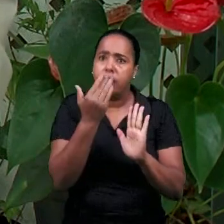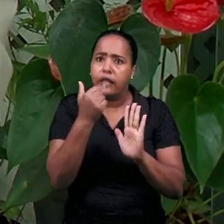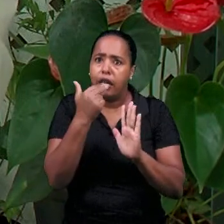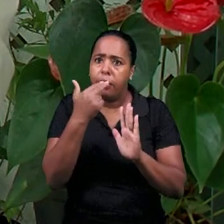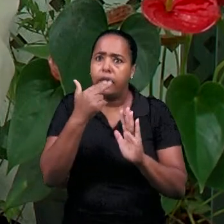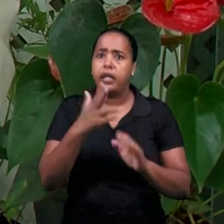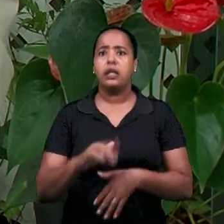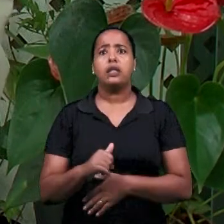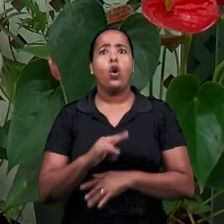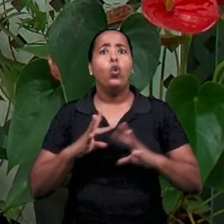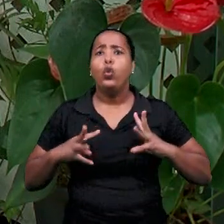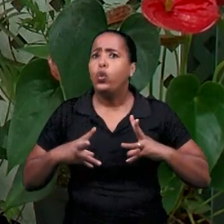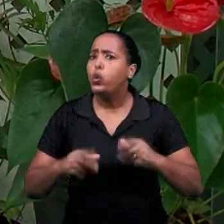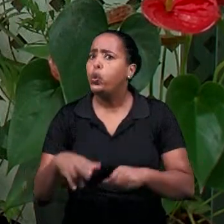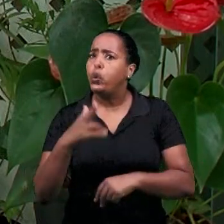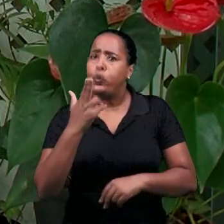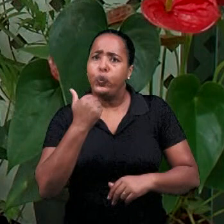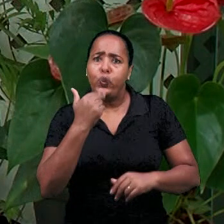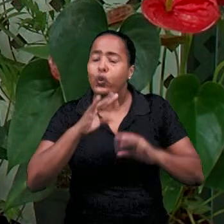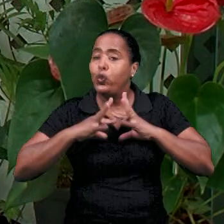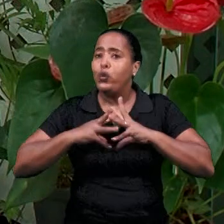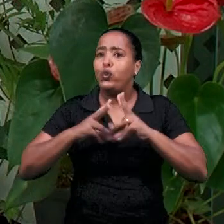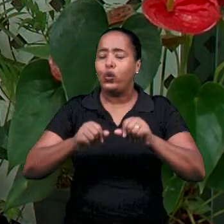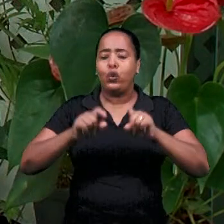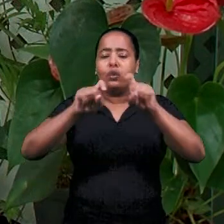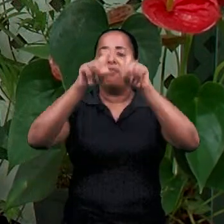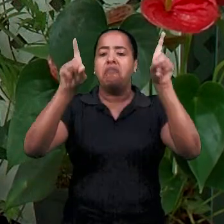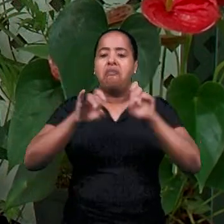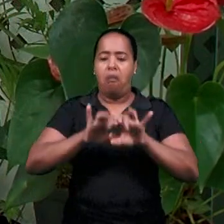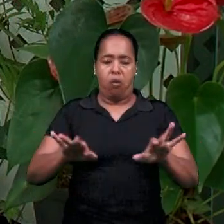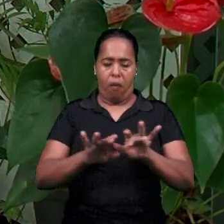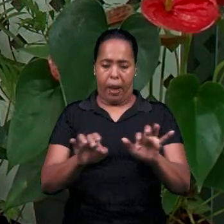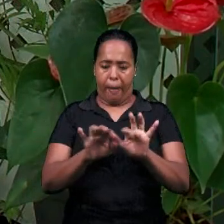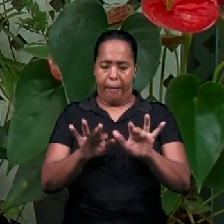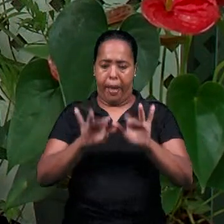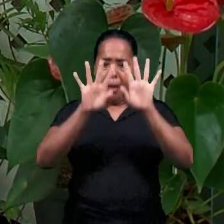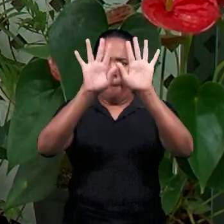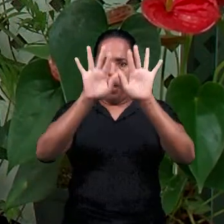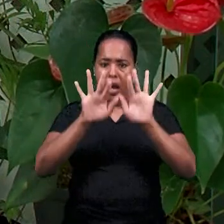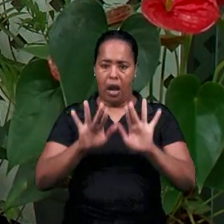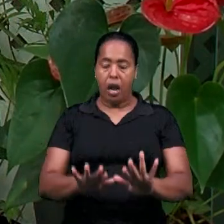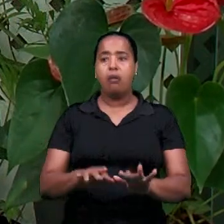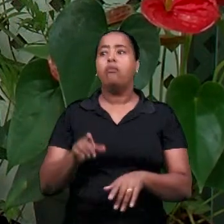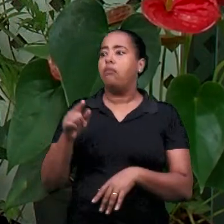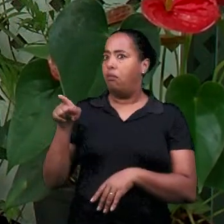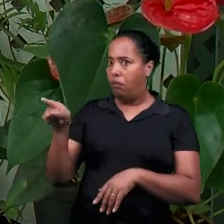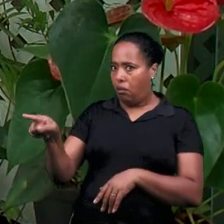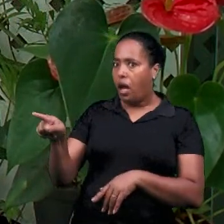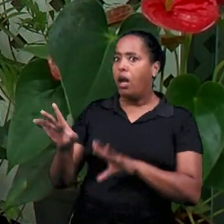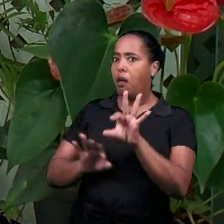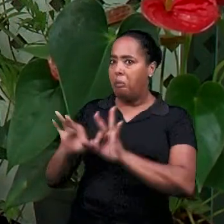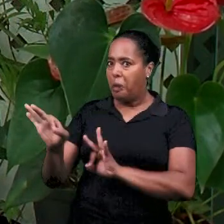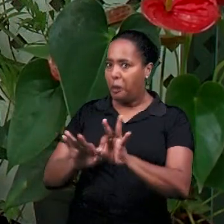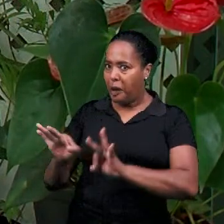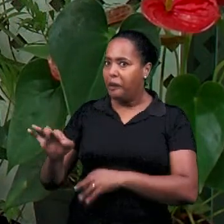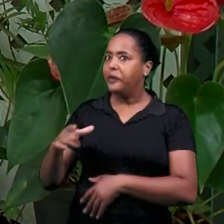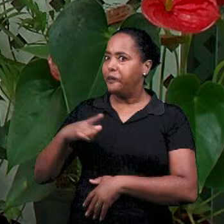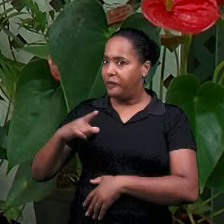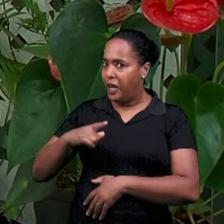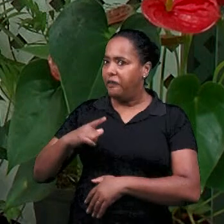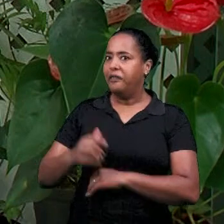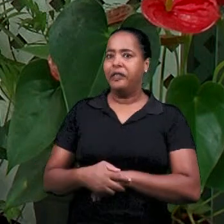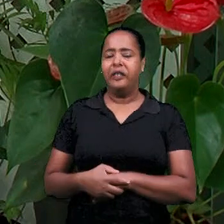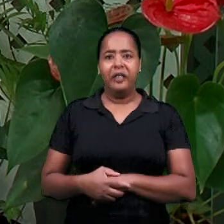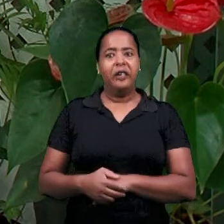années qu'elle fait toute la programmation, les coûts, tout. D'ailleurs, elle a été préparée pour